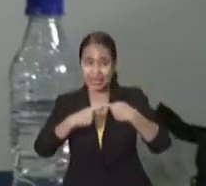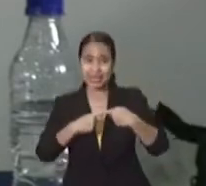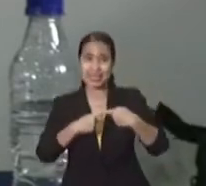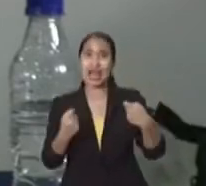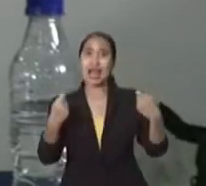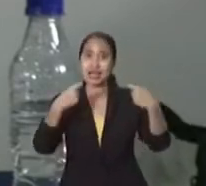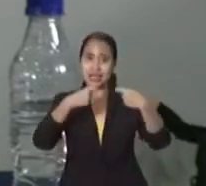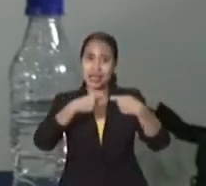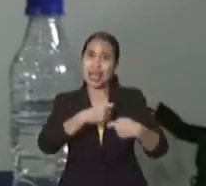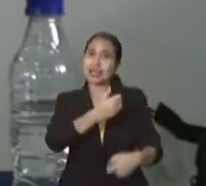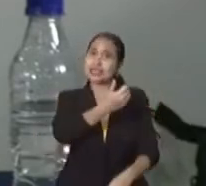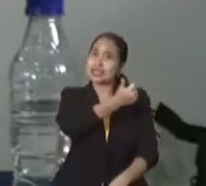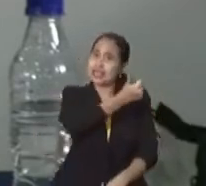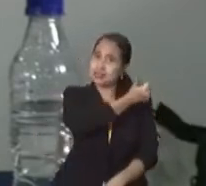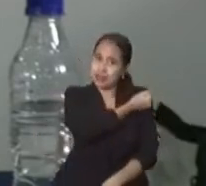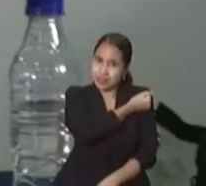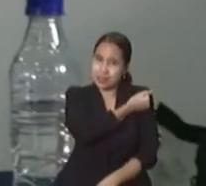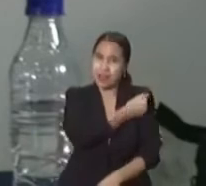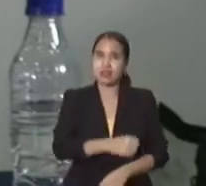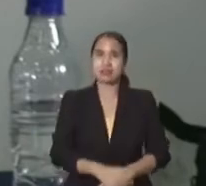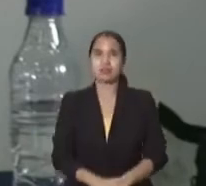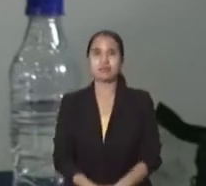minder gevaccineerden gaan zien.